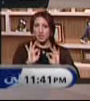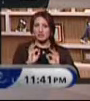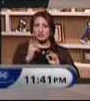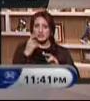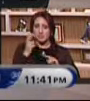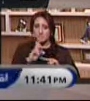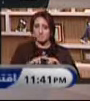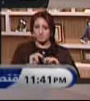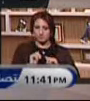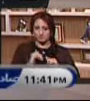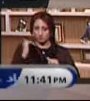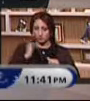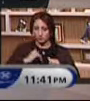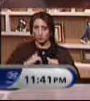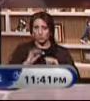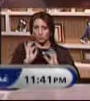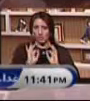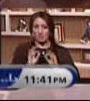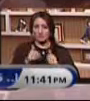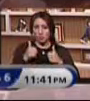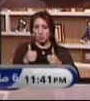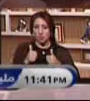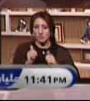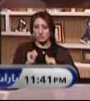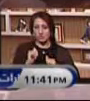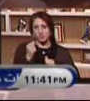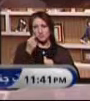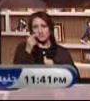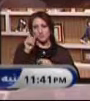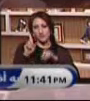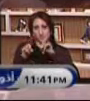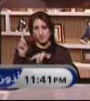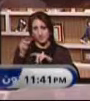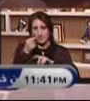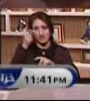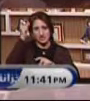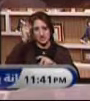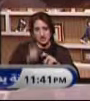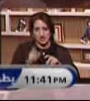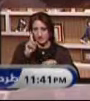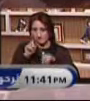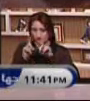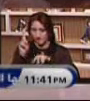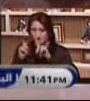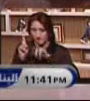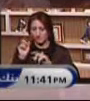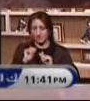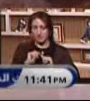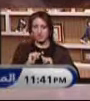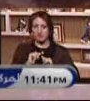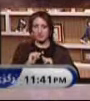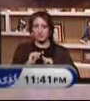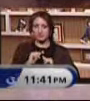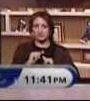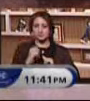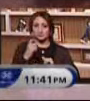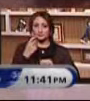الانسان بروافد من داخله من عنده هو في ناس يقول لك ده فلان ده. دكتور عمرو